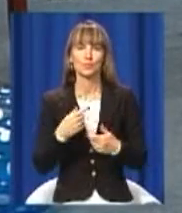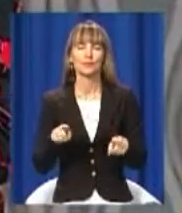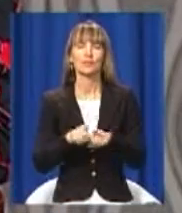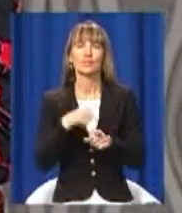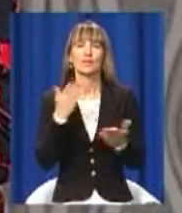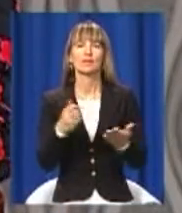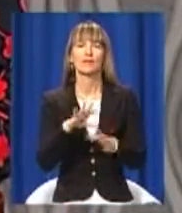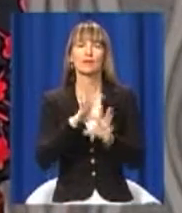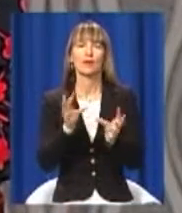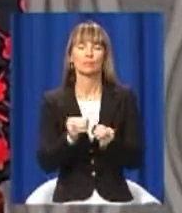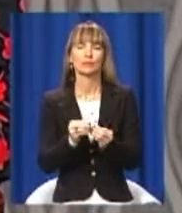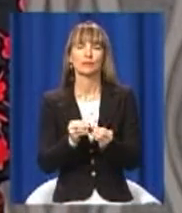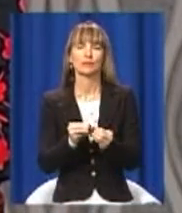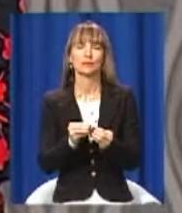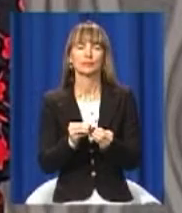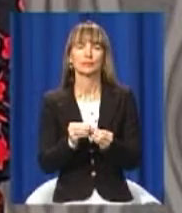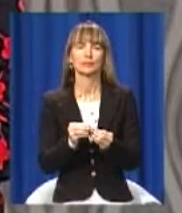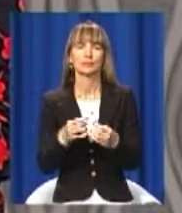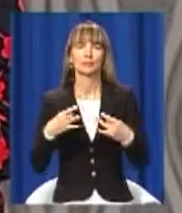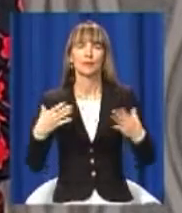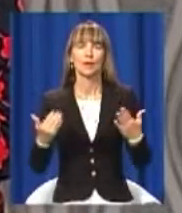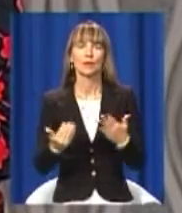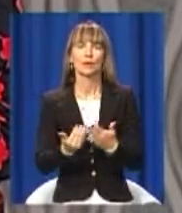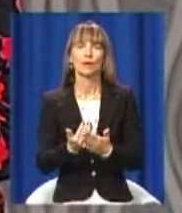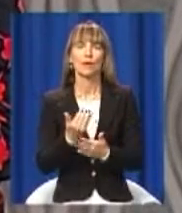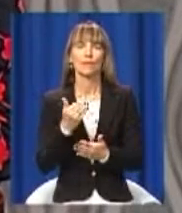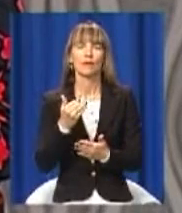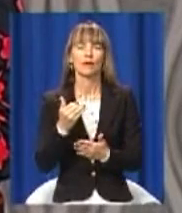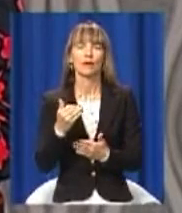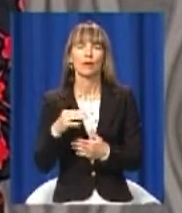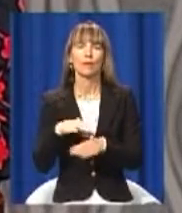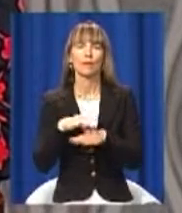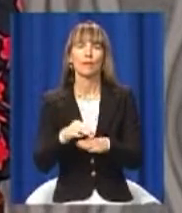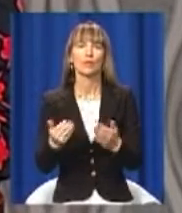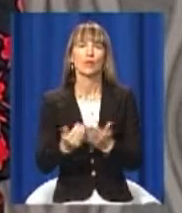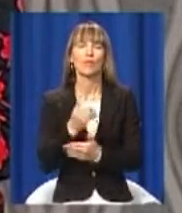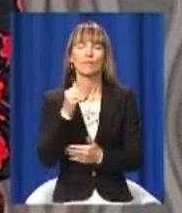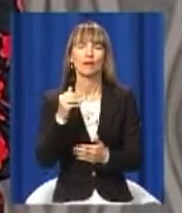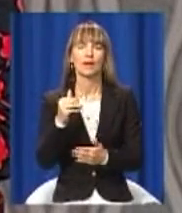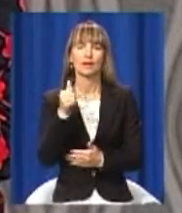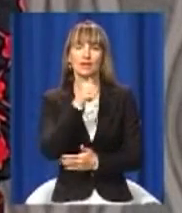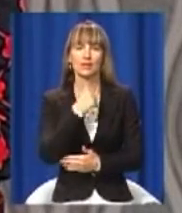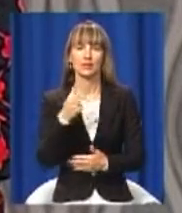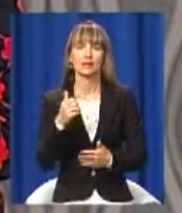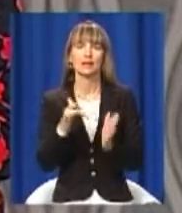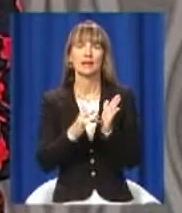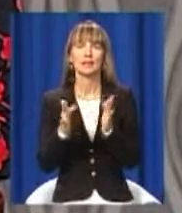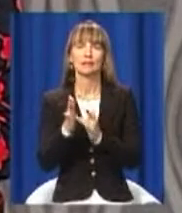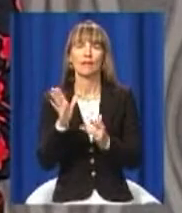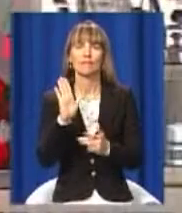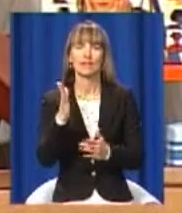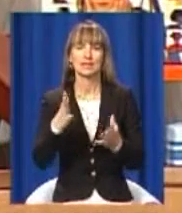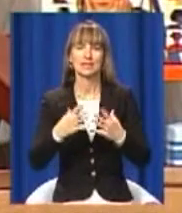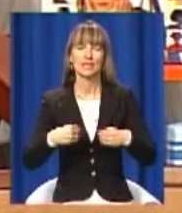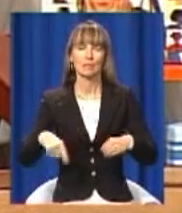скажуть. А як ти взагалі святкуєш Новий, ну, проводиш Новий рік, святкуєш Різдво у колі родини, напевно,